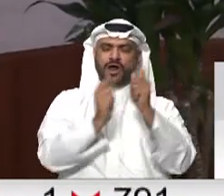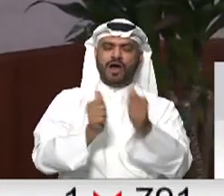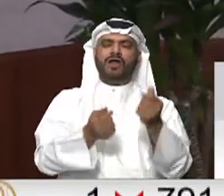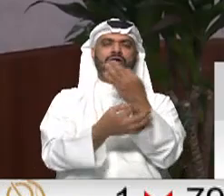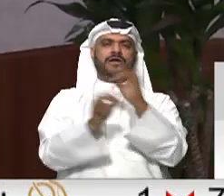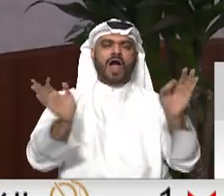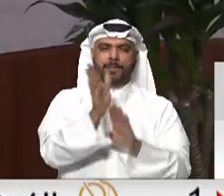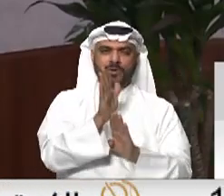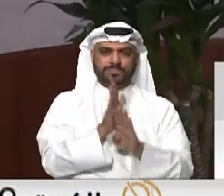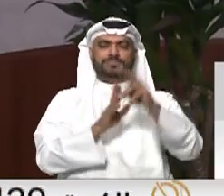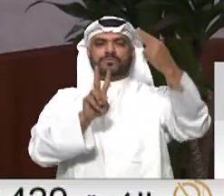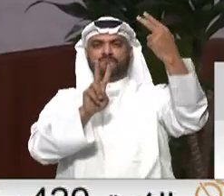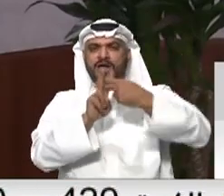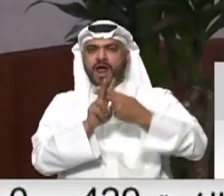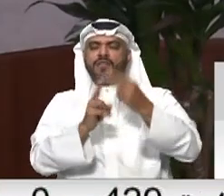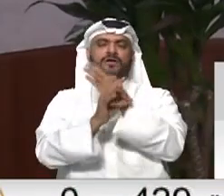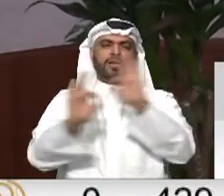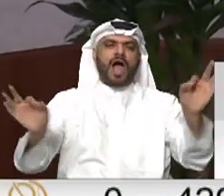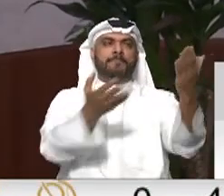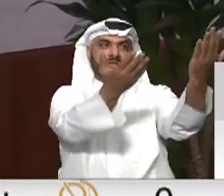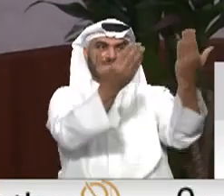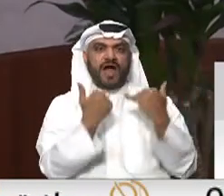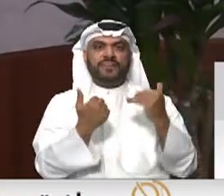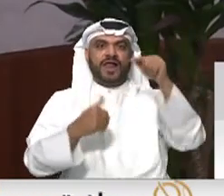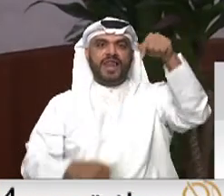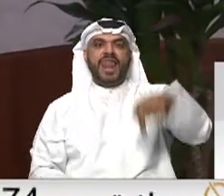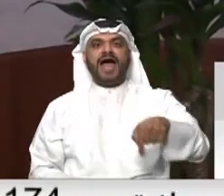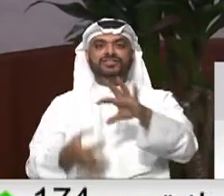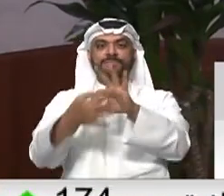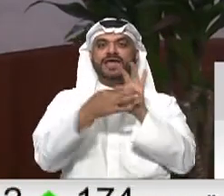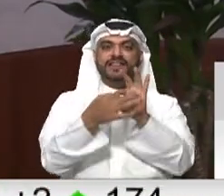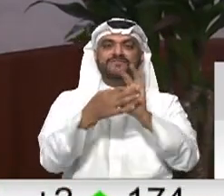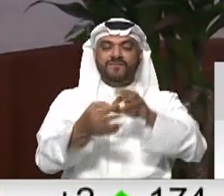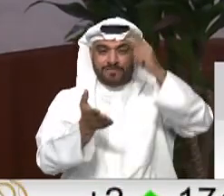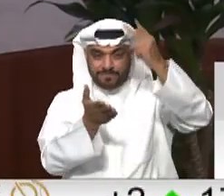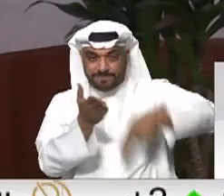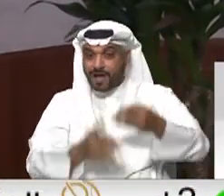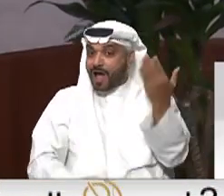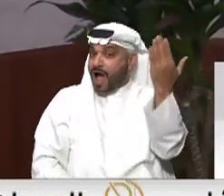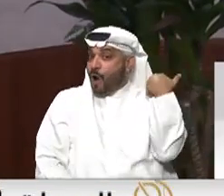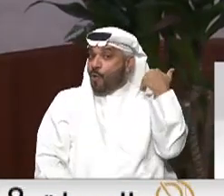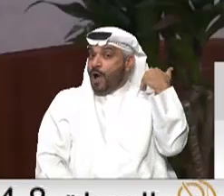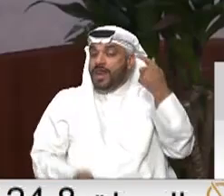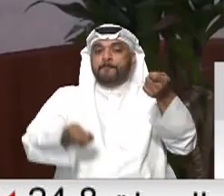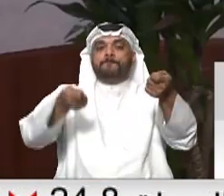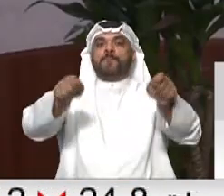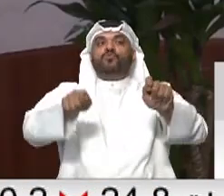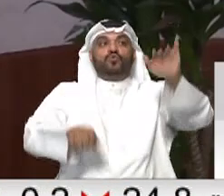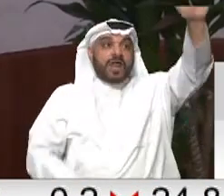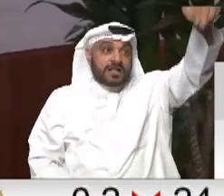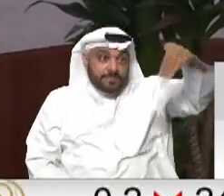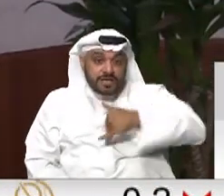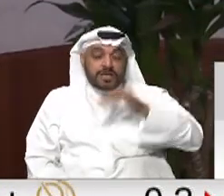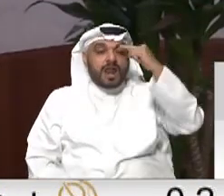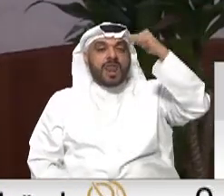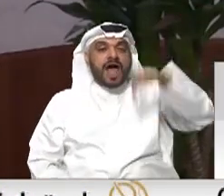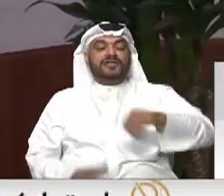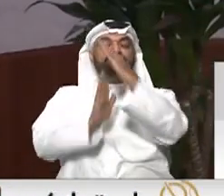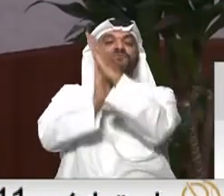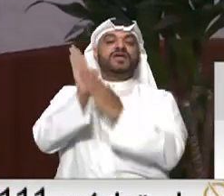القادمين سواء من السياحه ولا الجماعه الكويت احنا ندعم الجمعيه